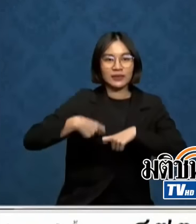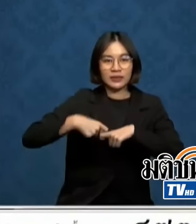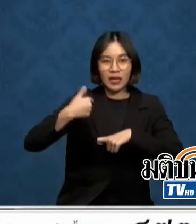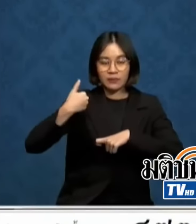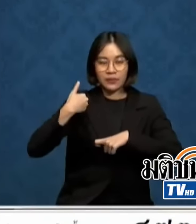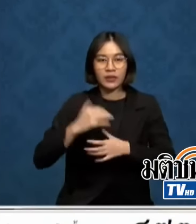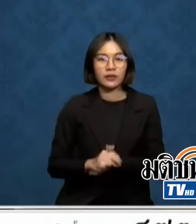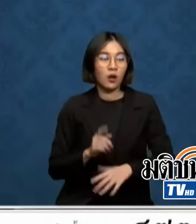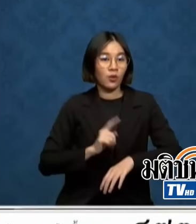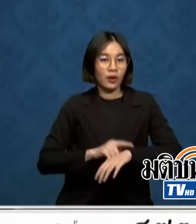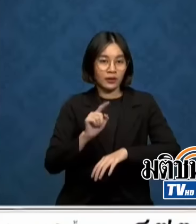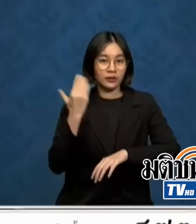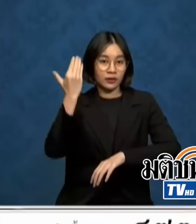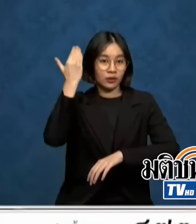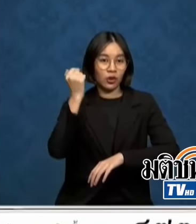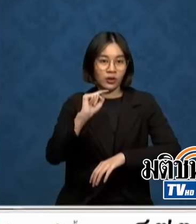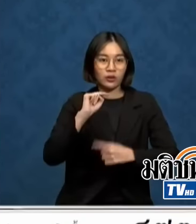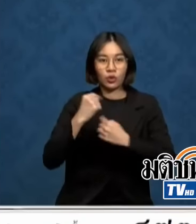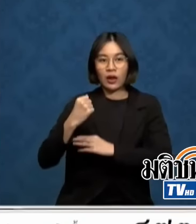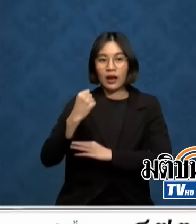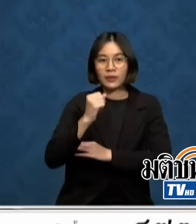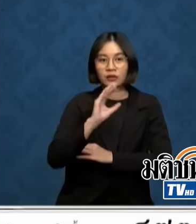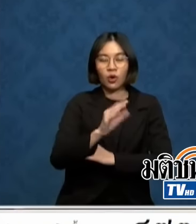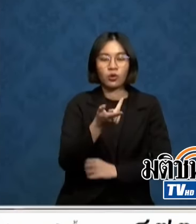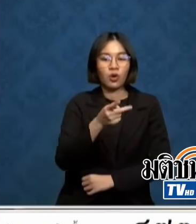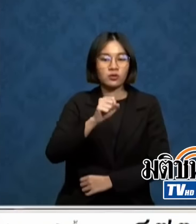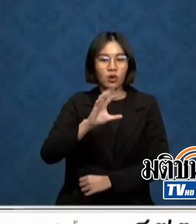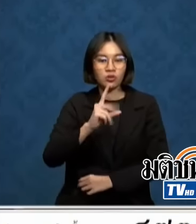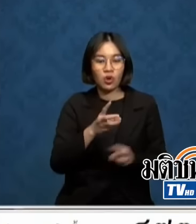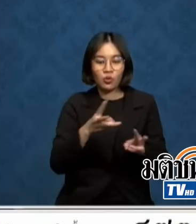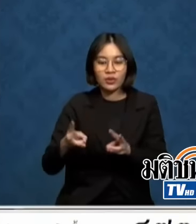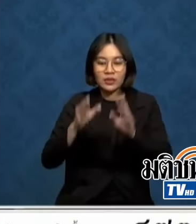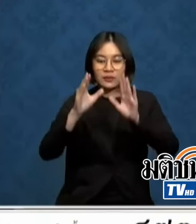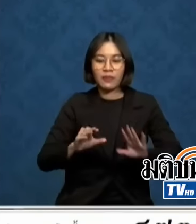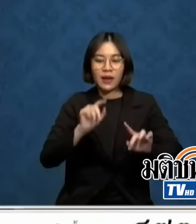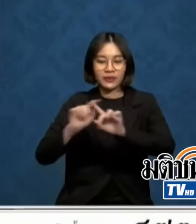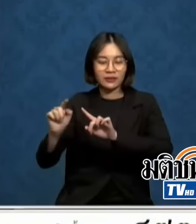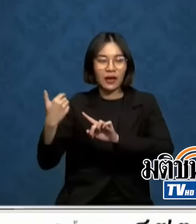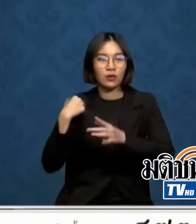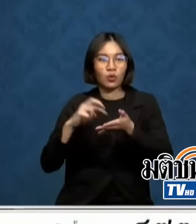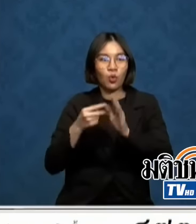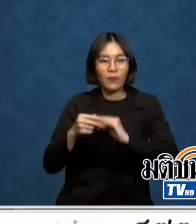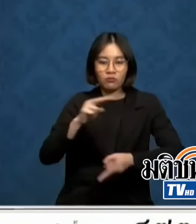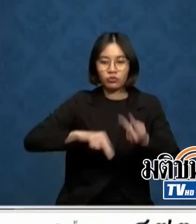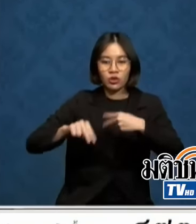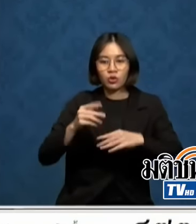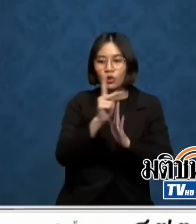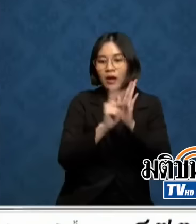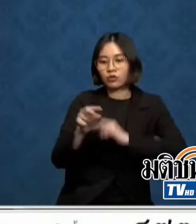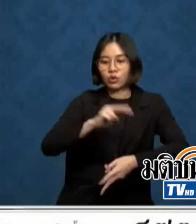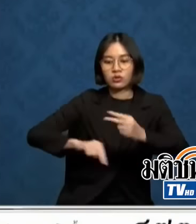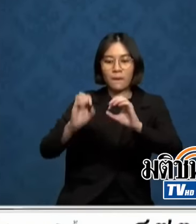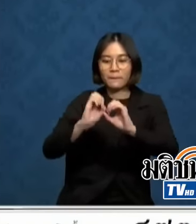นับว่าในช่วงเวลาดังกล่าวการใช้อำนาจของคสชในรูปแบบต่างๆได้อยู่เหนือการตรวจสอบทางกฎ